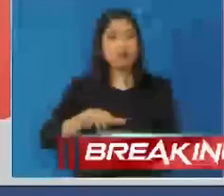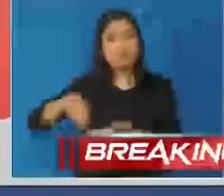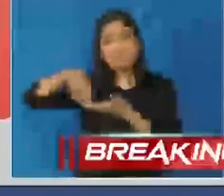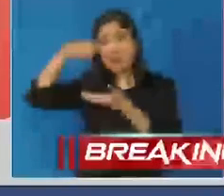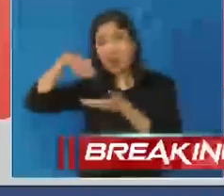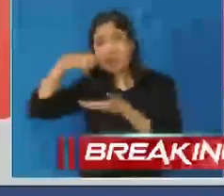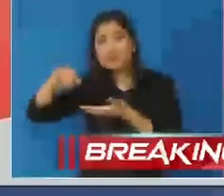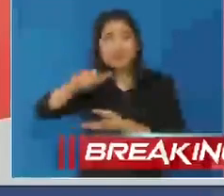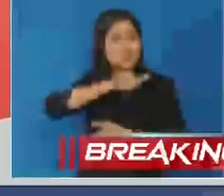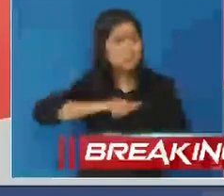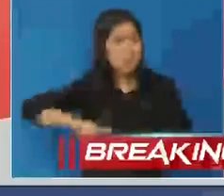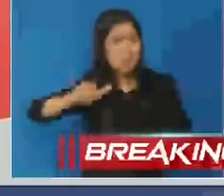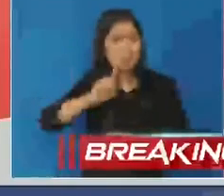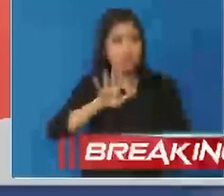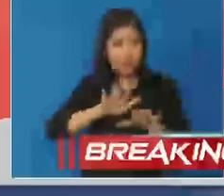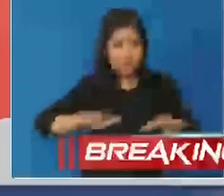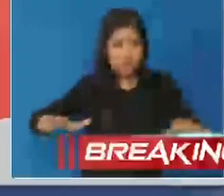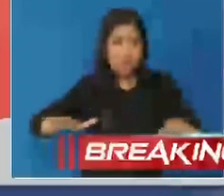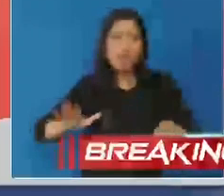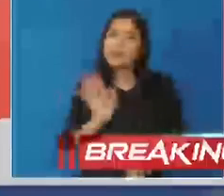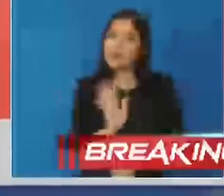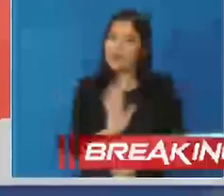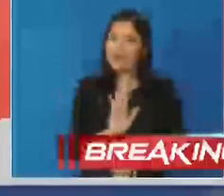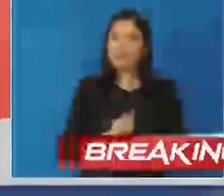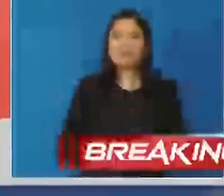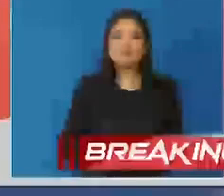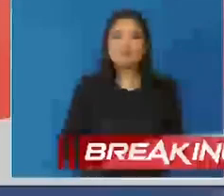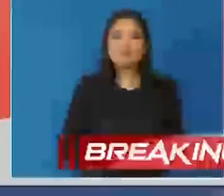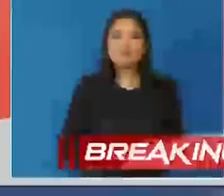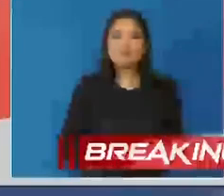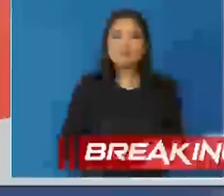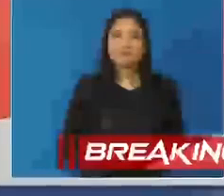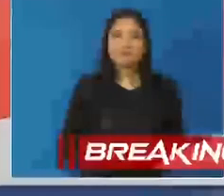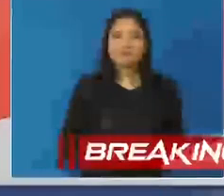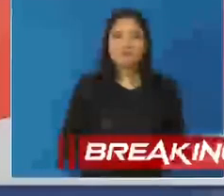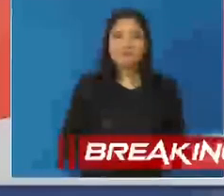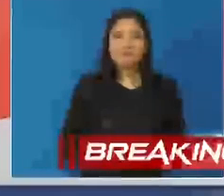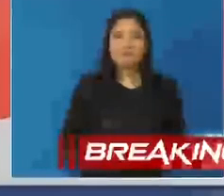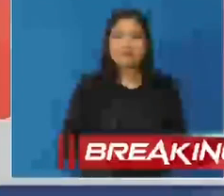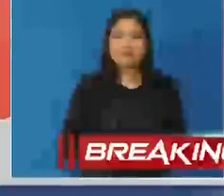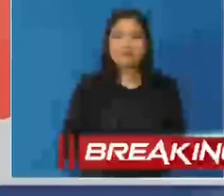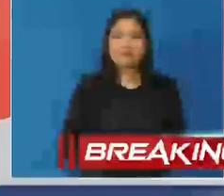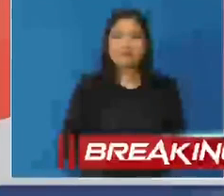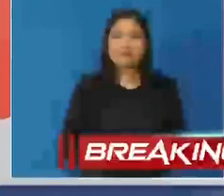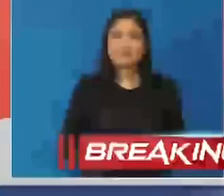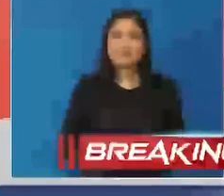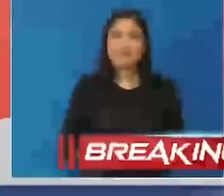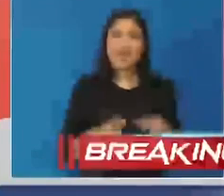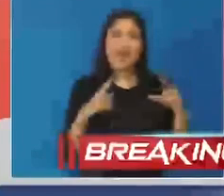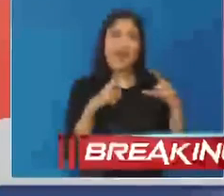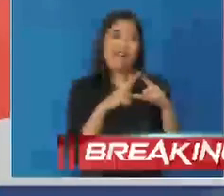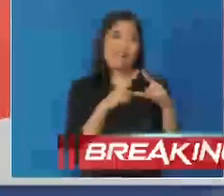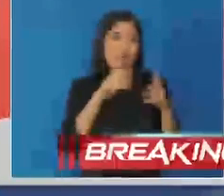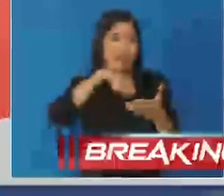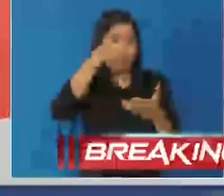bersama-sama dalam satu meja dengan keluarga lain yang sehat Hai kemudian tidak menggunakan alat makan